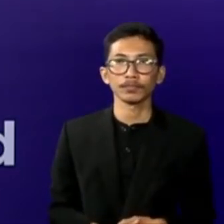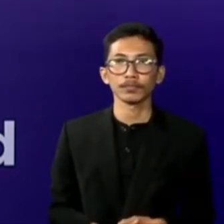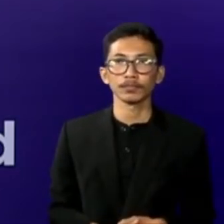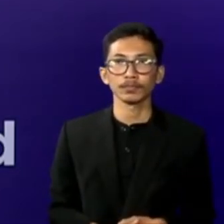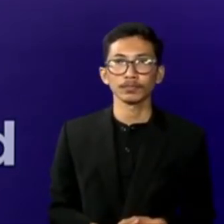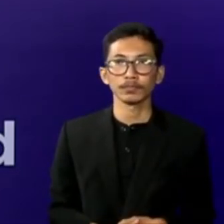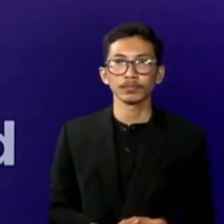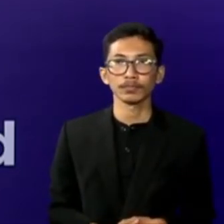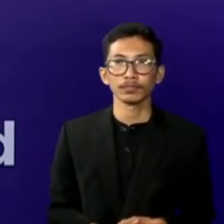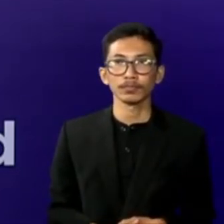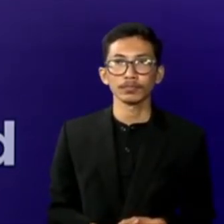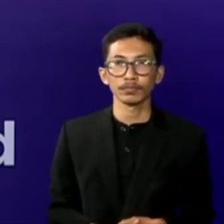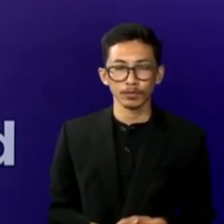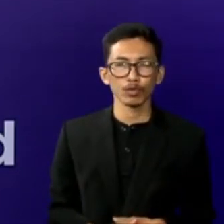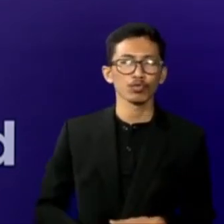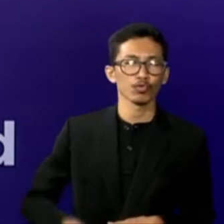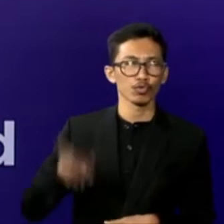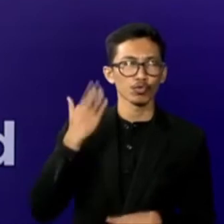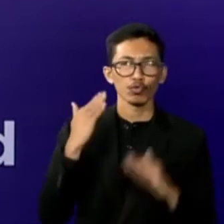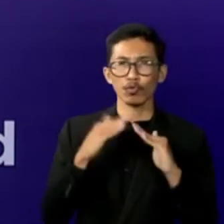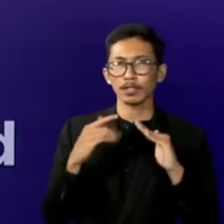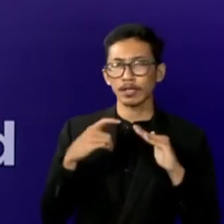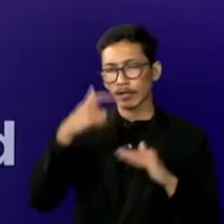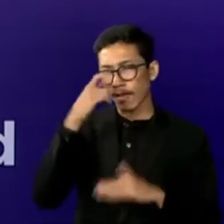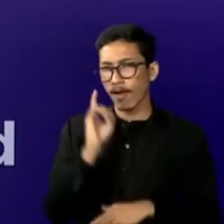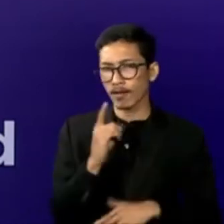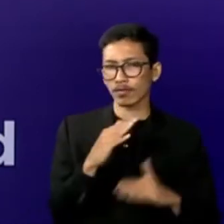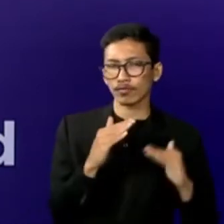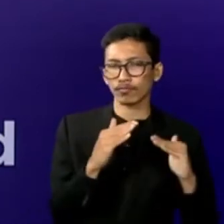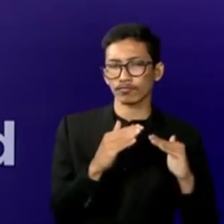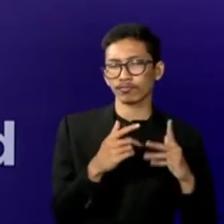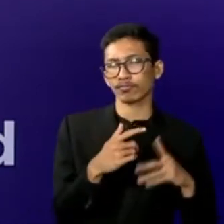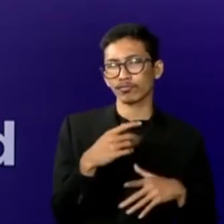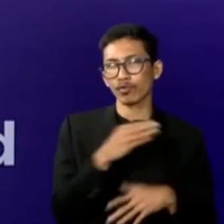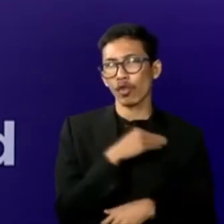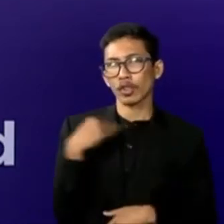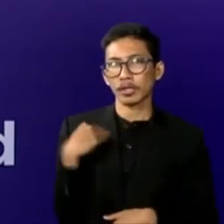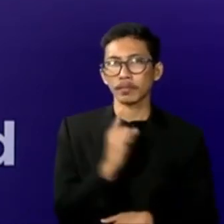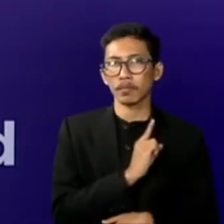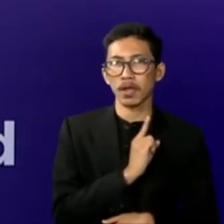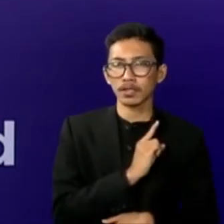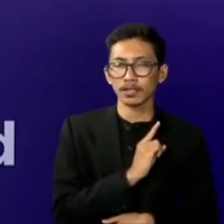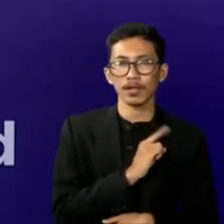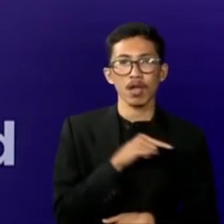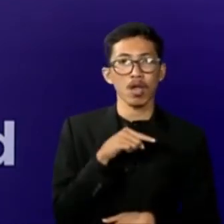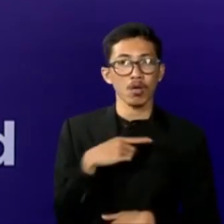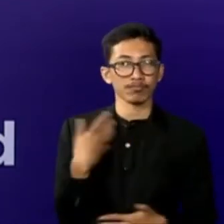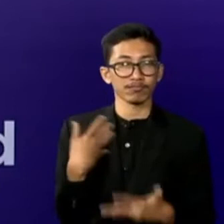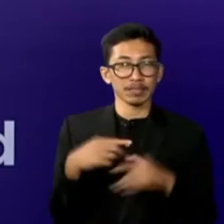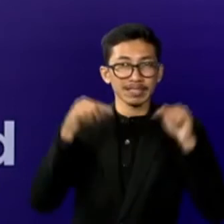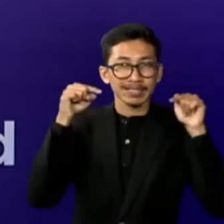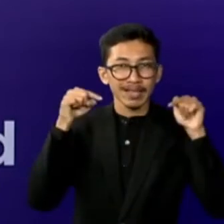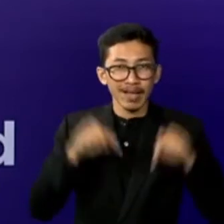ada dokter pribadi yang merawat pasien sekarang epada apa ruang-ruang perawatan covert